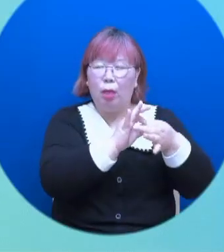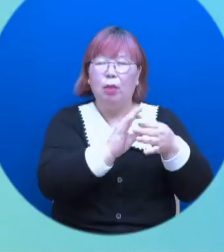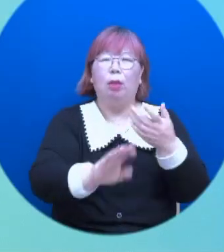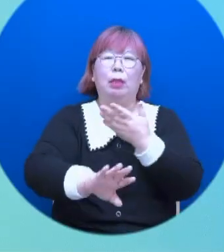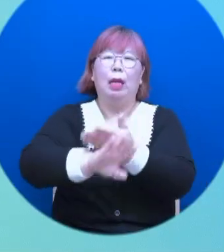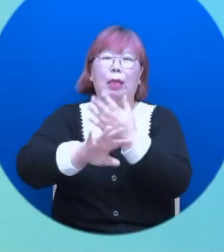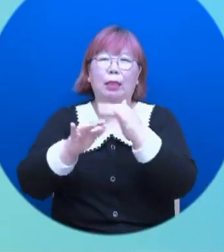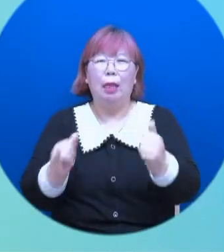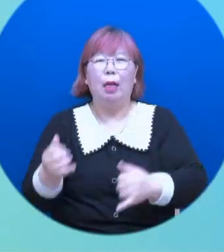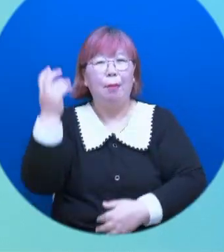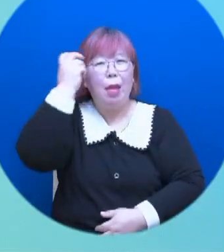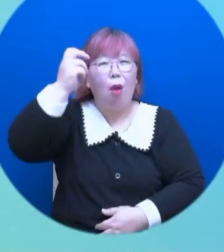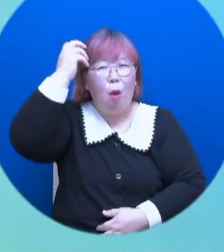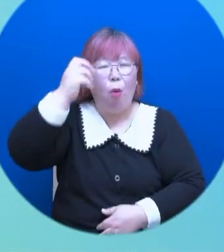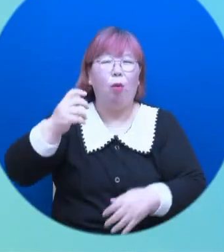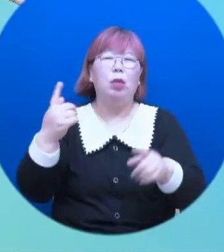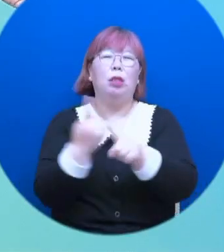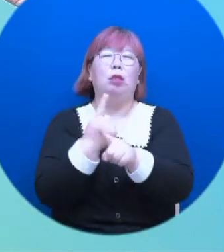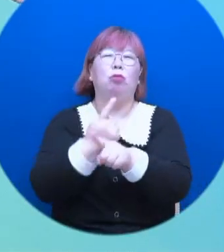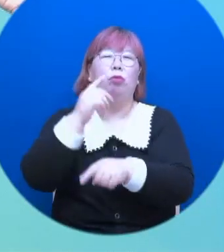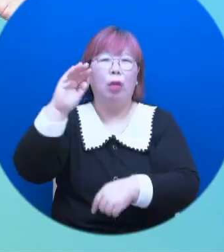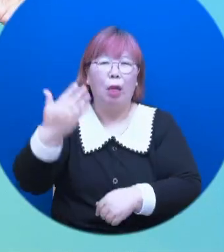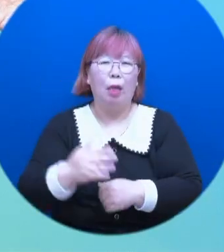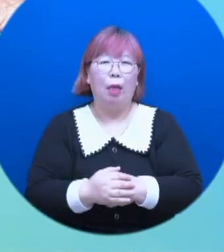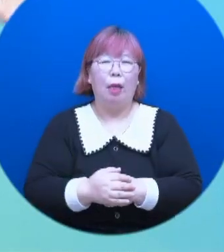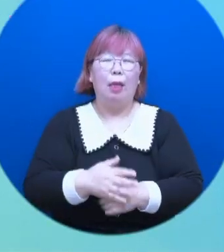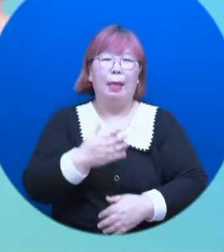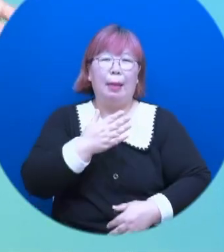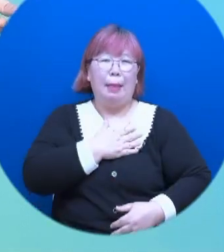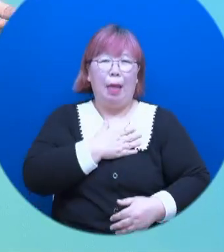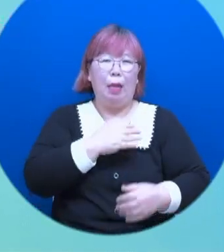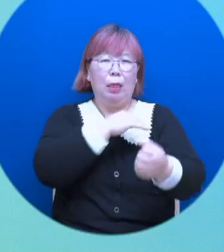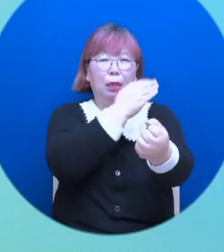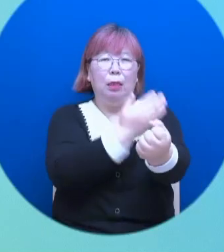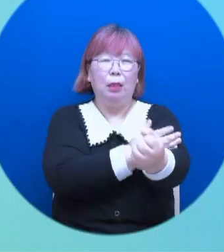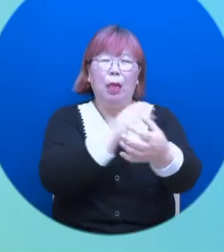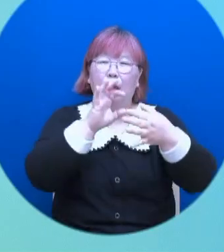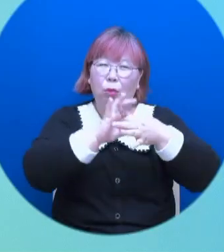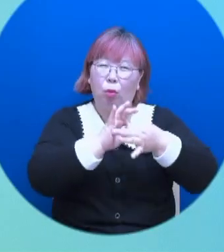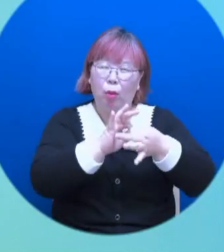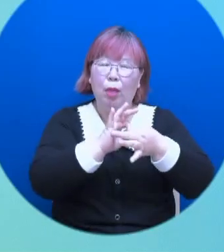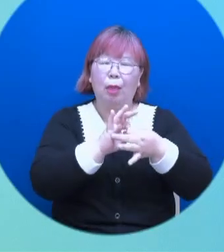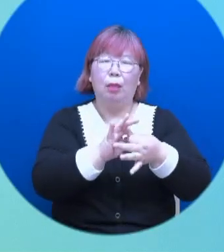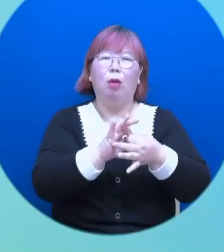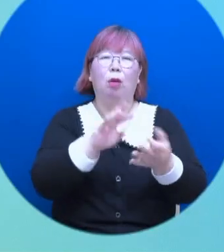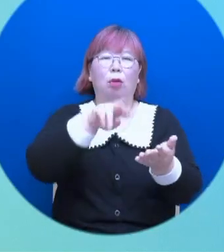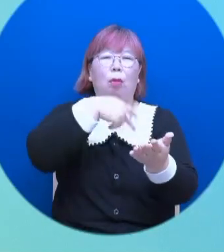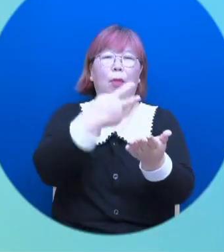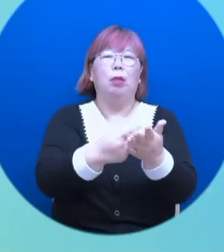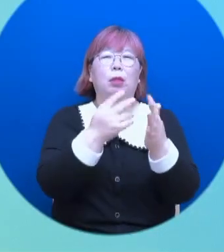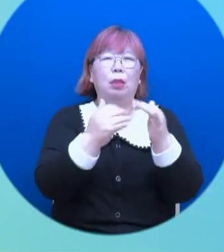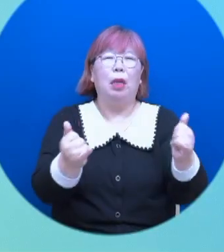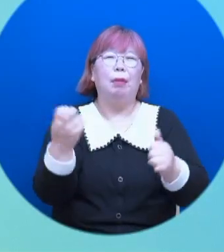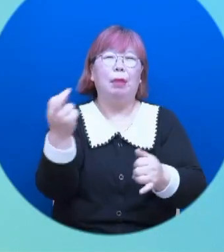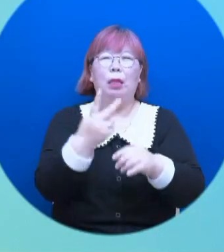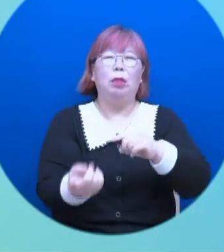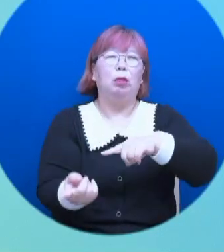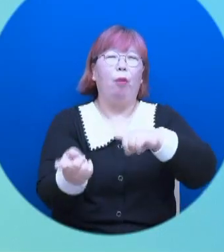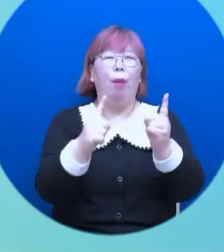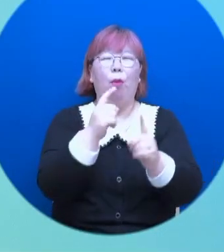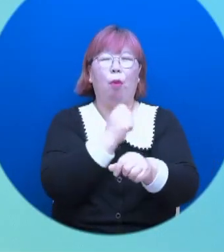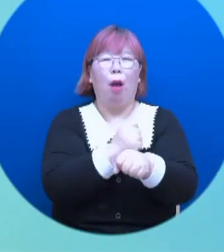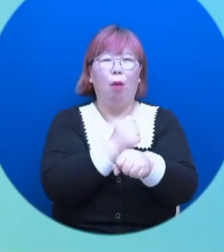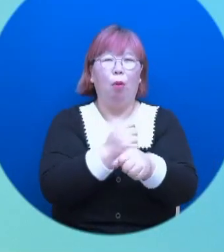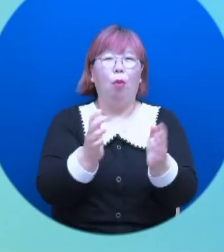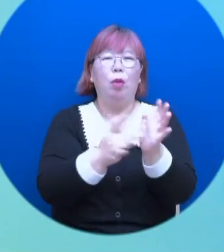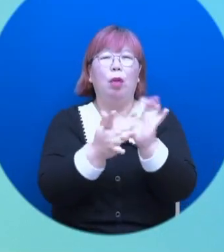영혼이 치유되어집니다. 나의 은사를 통해서 넘어진 자들이 일어나요. 나의 은사를 통해서 예수님의 이름이